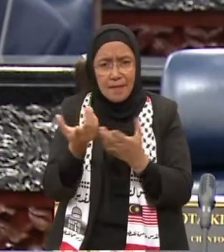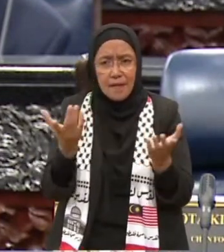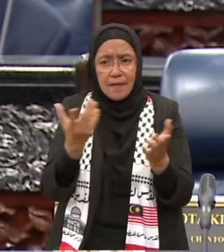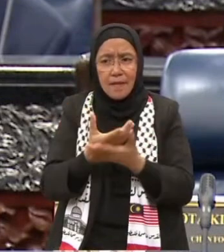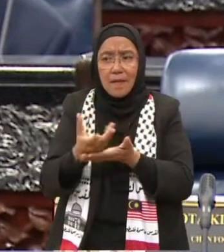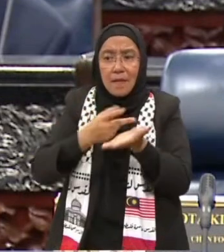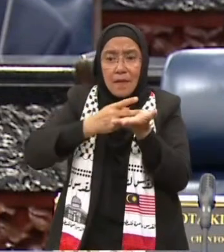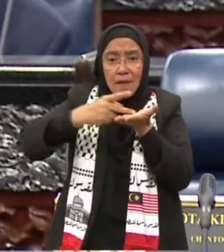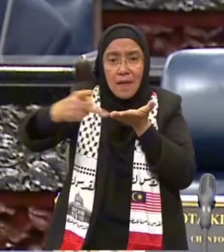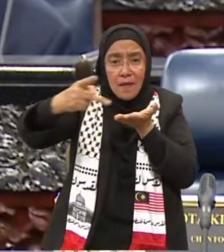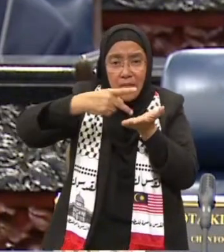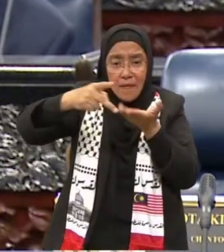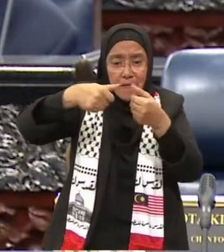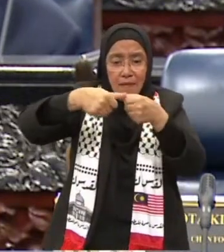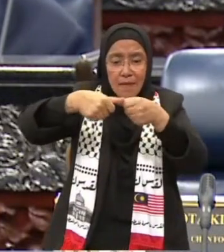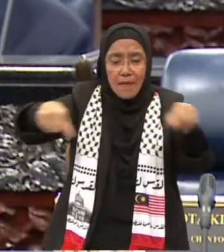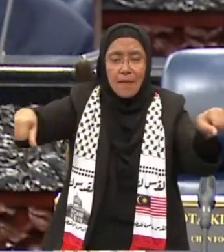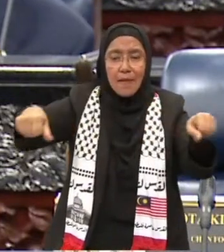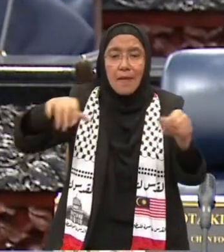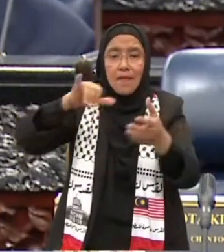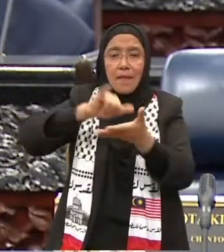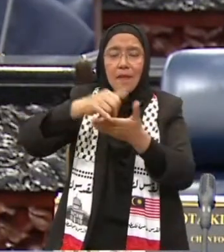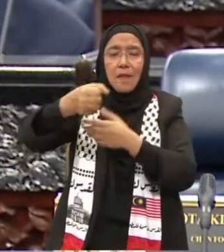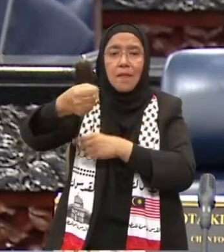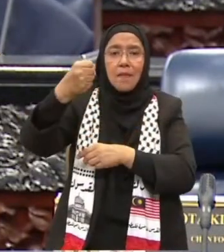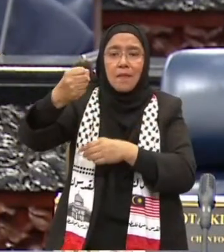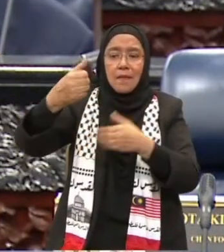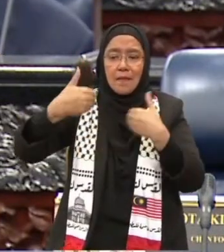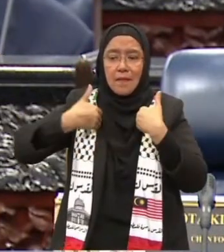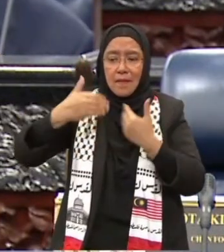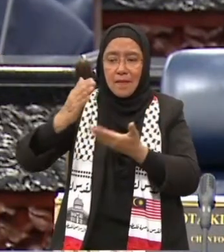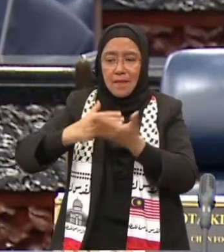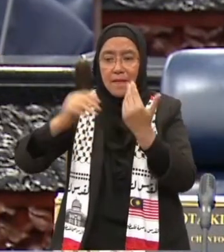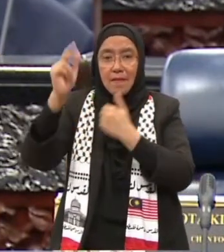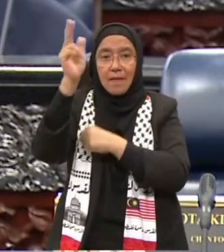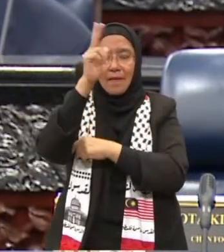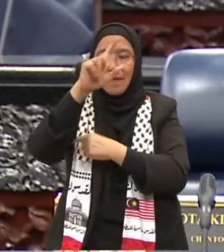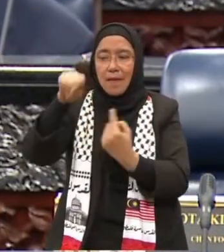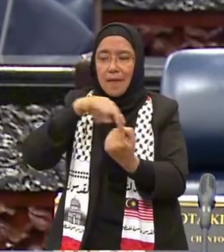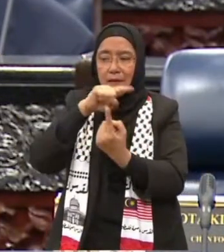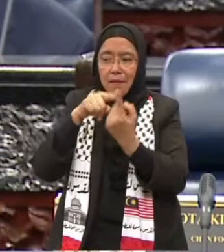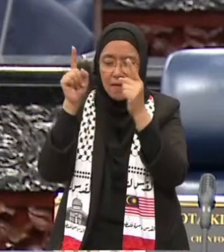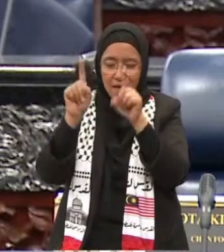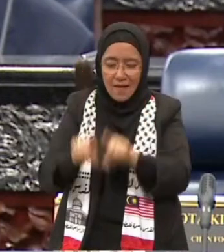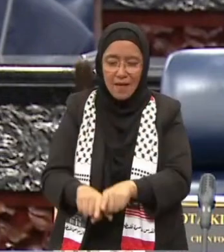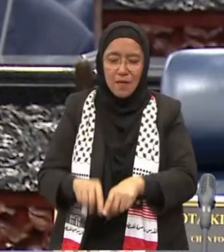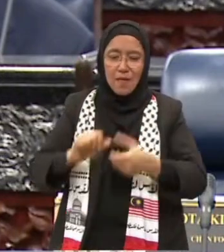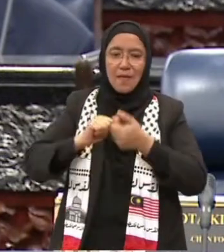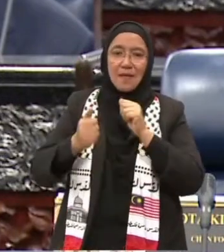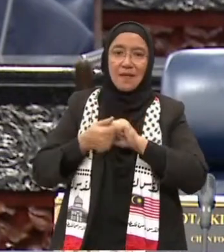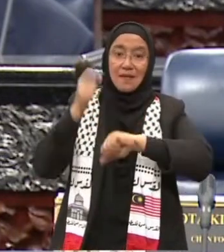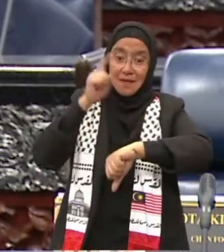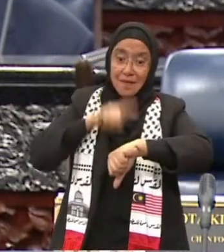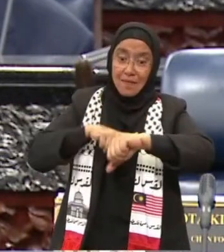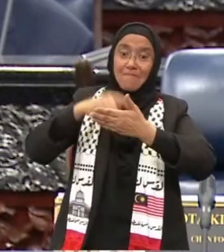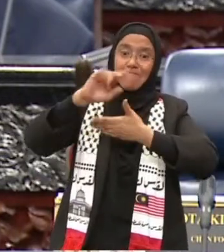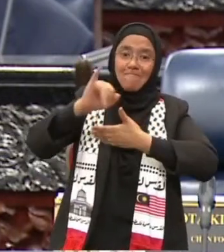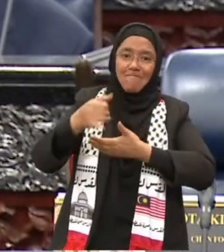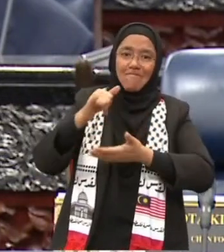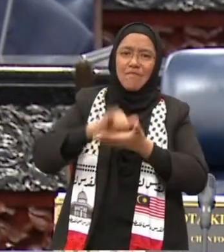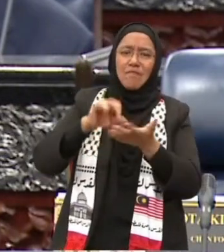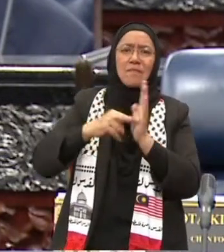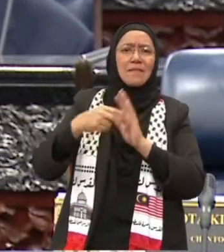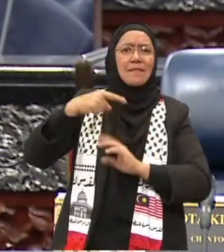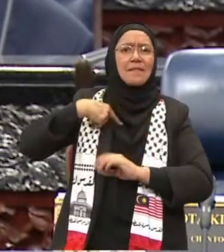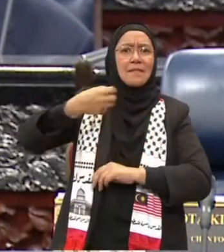pegangan yang ada dengan pihak kerajaan. Bila berlaku masalah kepada projek tersebut, itulah wang yang kita masih boleh